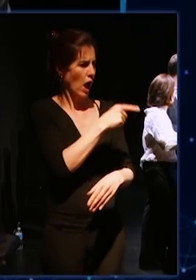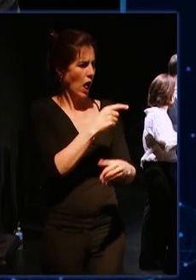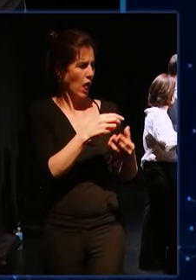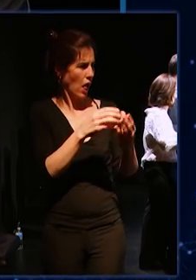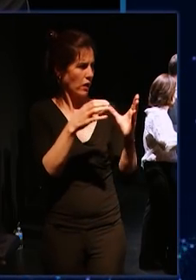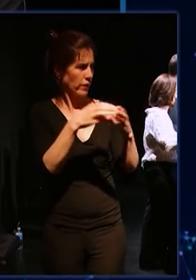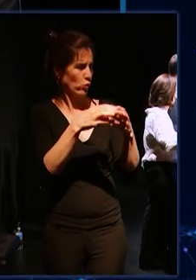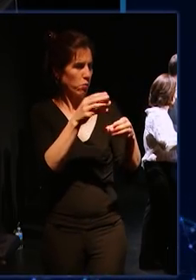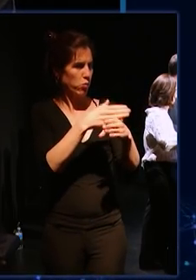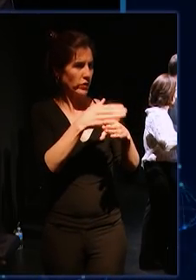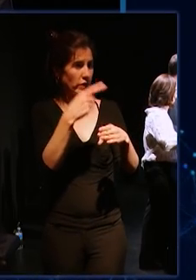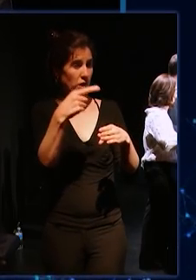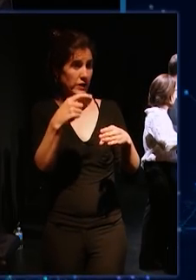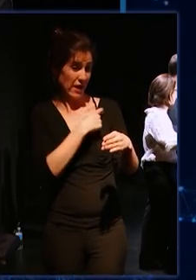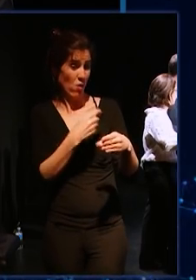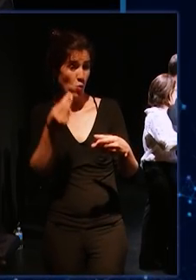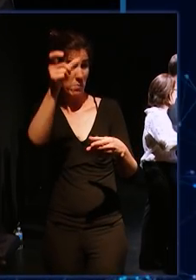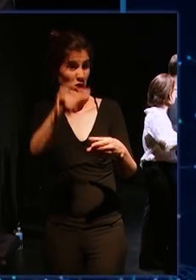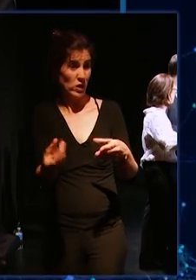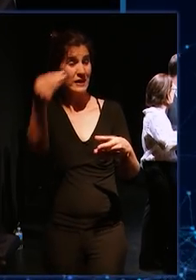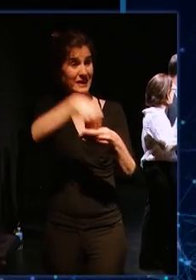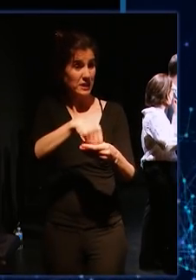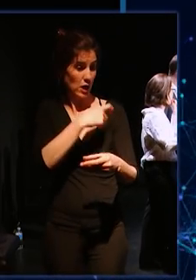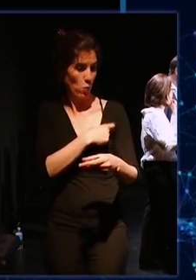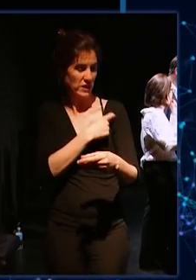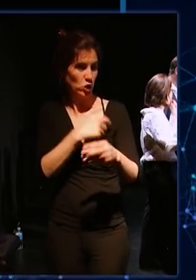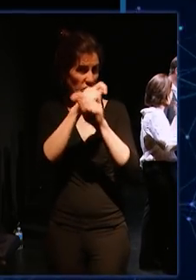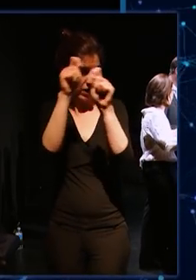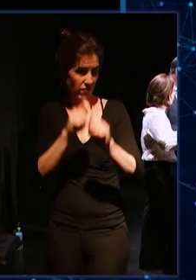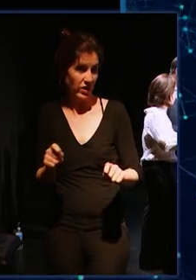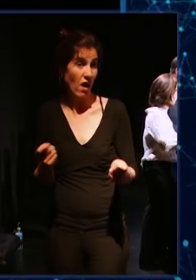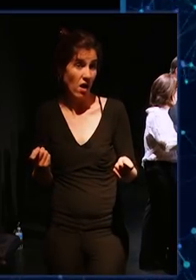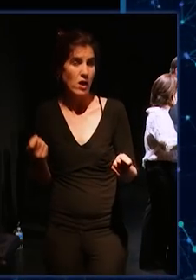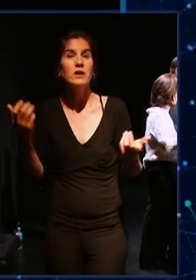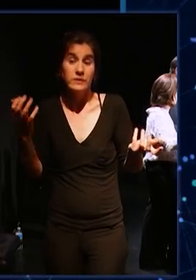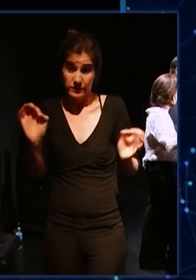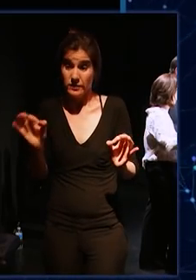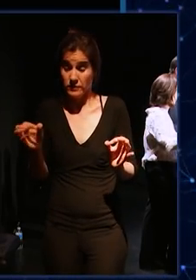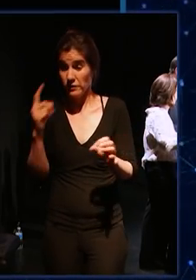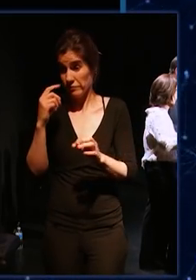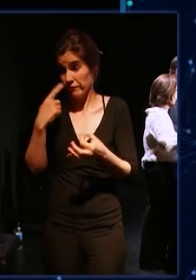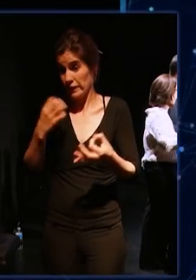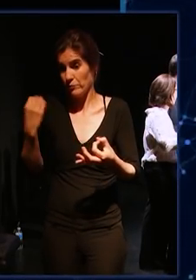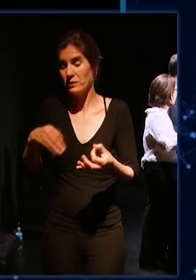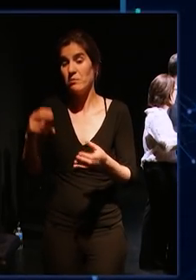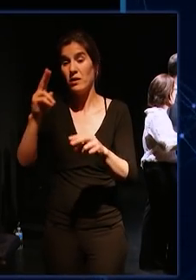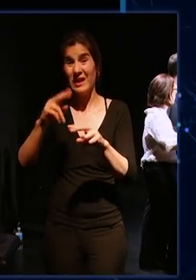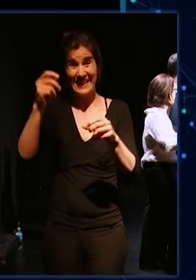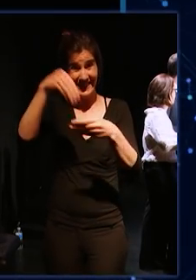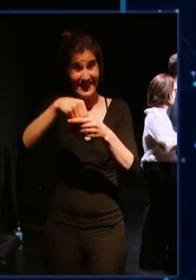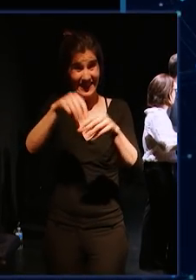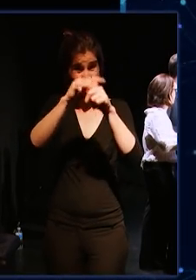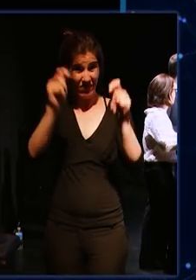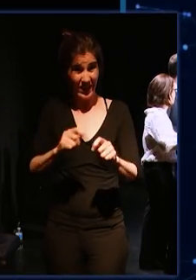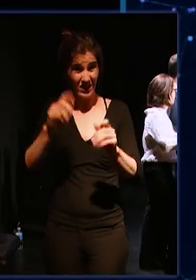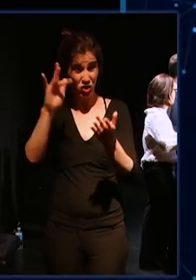d'acord. És la comissió de la fira, no és l'Ajuntament. El 25è aniversari de l'handbol, de la festa de l'handbol a la fira, se'ls informa